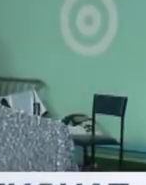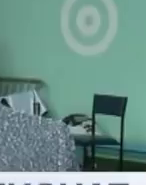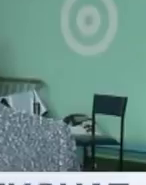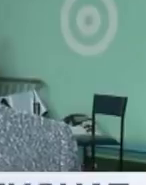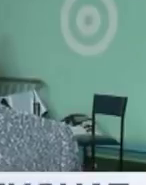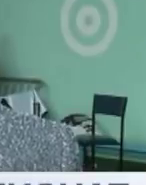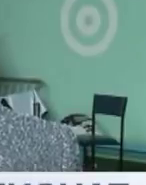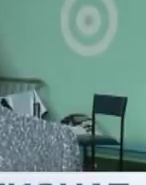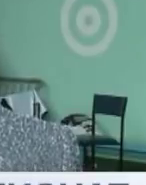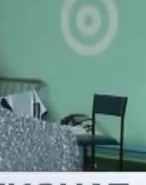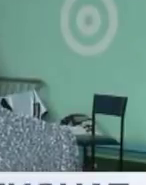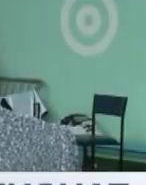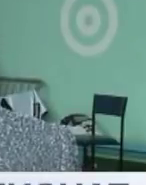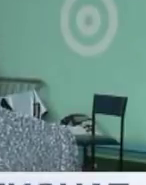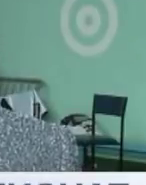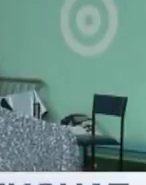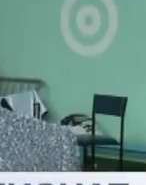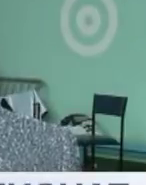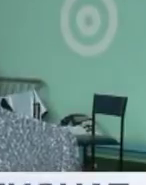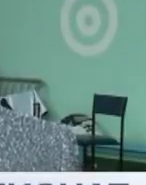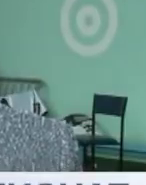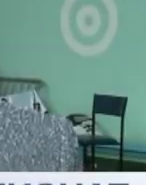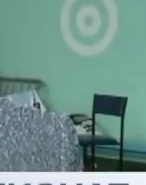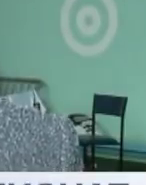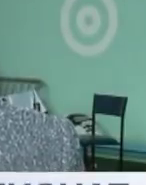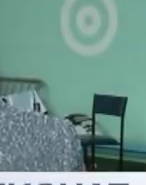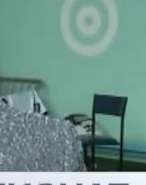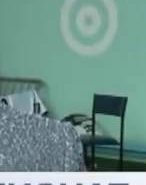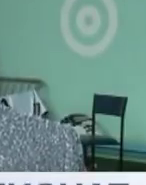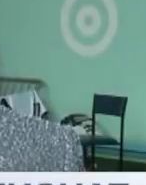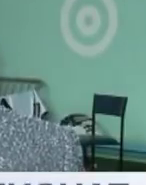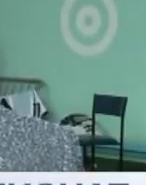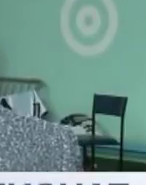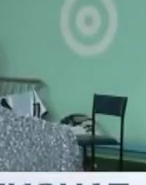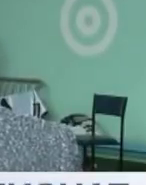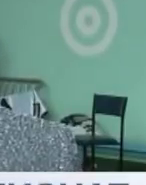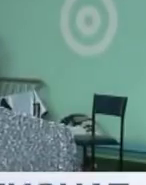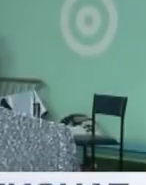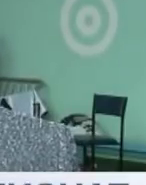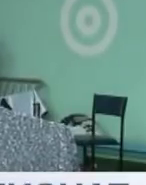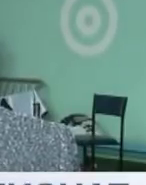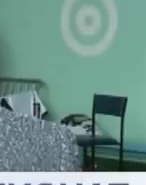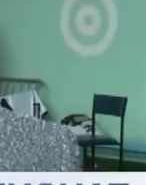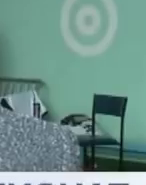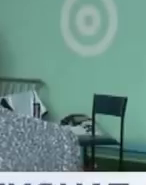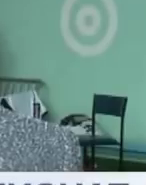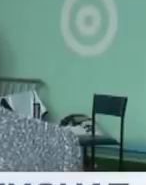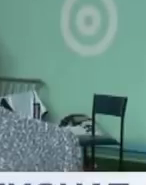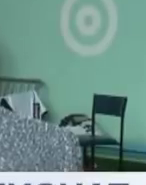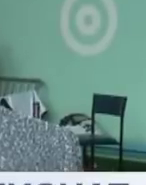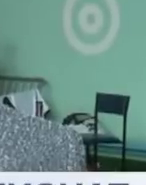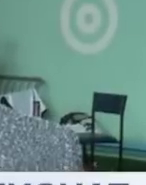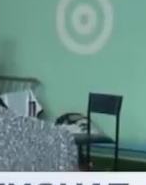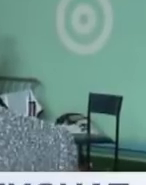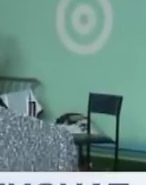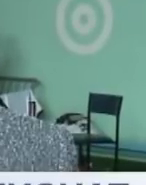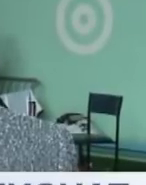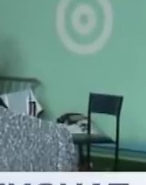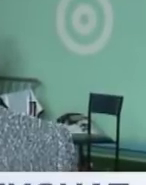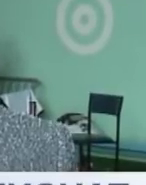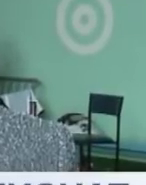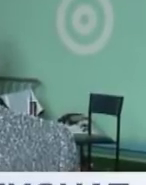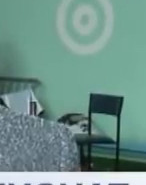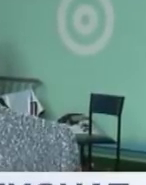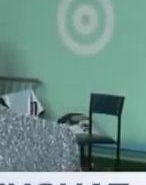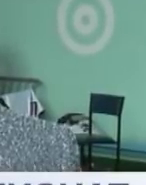жас балалардың талпынысына риза болдым. Мен ойлайым, жақын болашақта біздің елден әлемдік деңгейде бәсекеге қабілетті грэпплинг